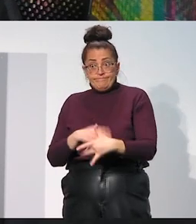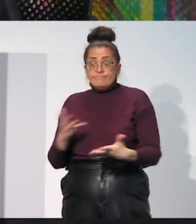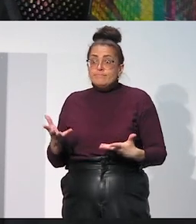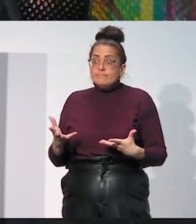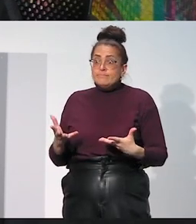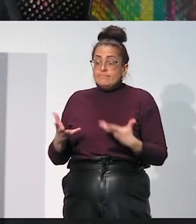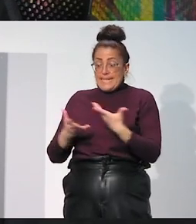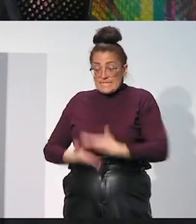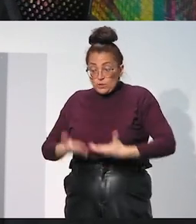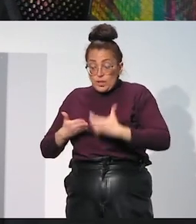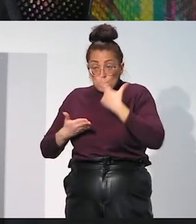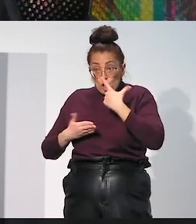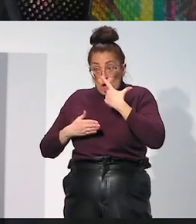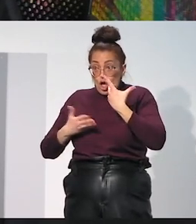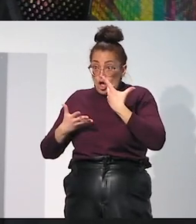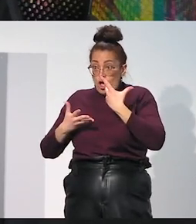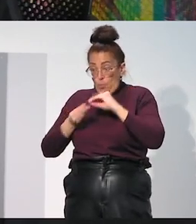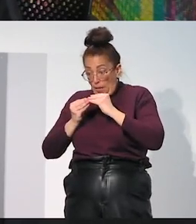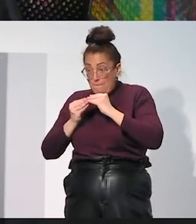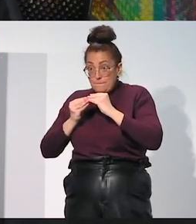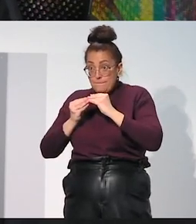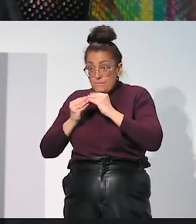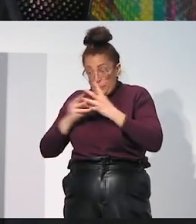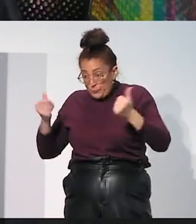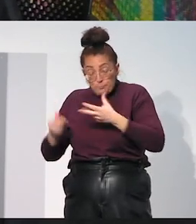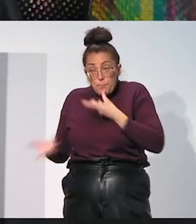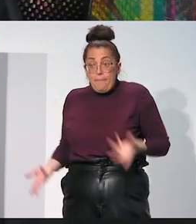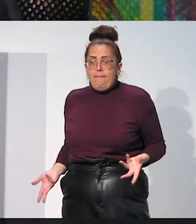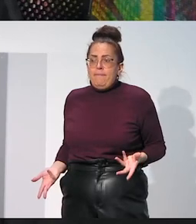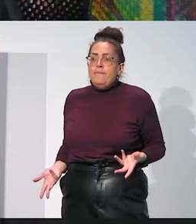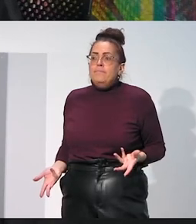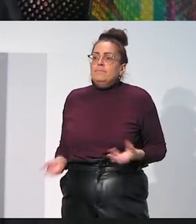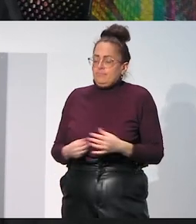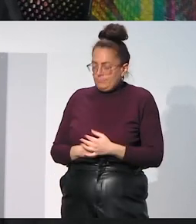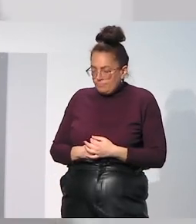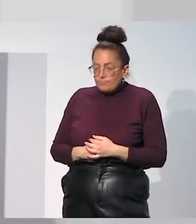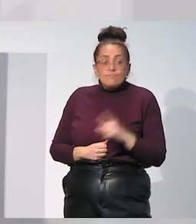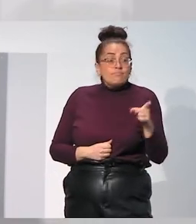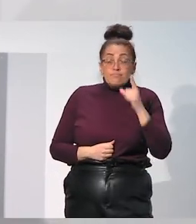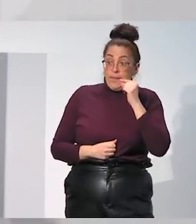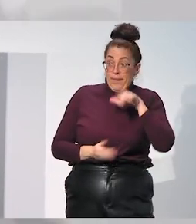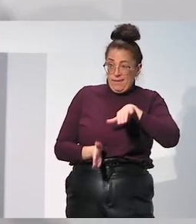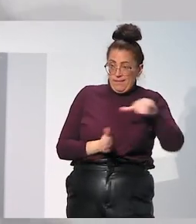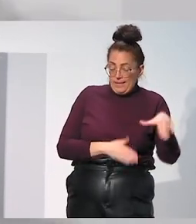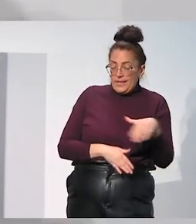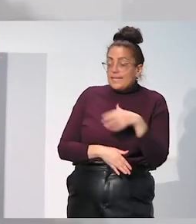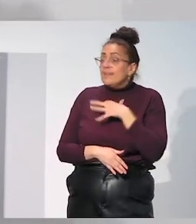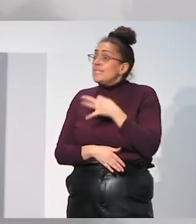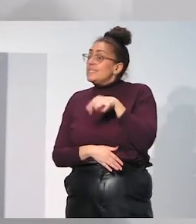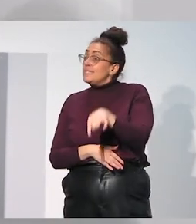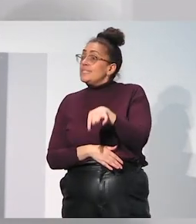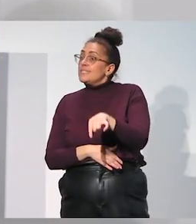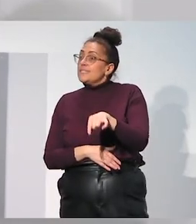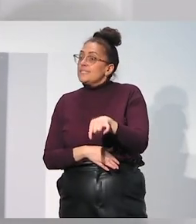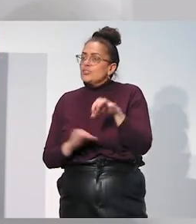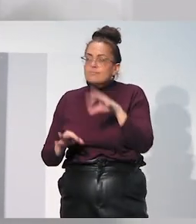verrouillée. Quant au fils, alors évidemment, ça n'est pas du tout un hasard, hein, si c'est le prénom du fils qui apparaît le premier,